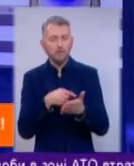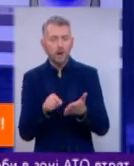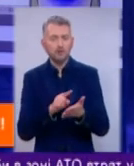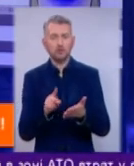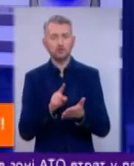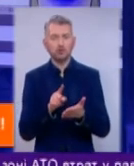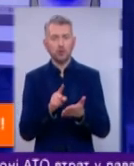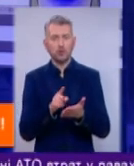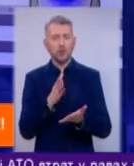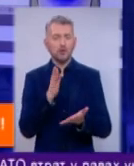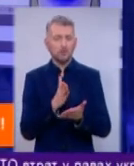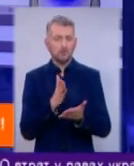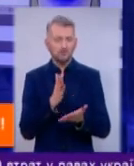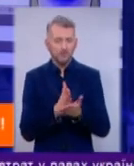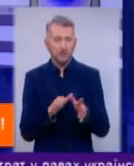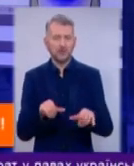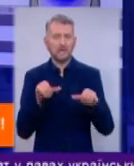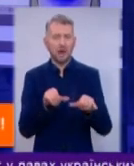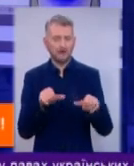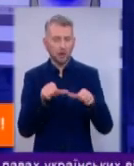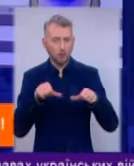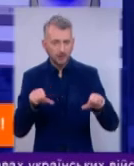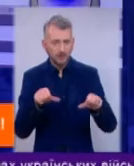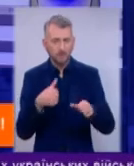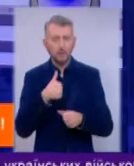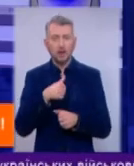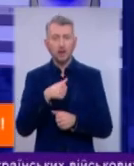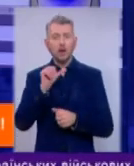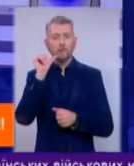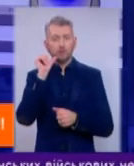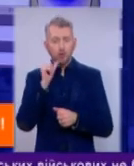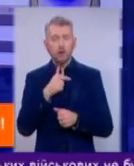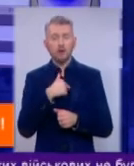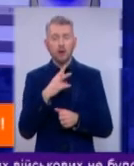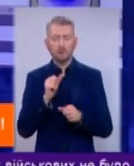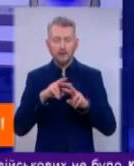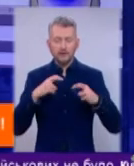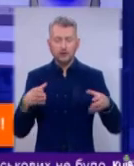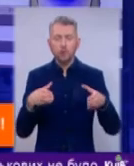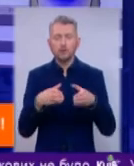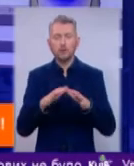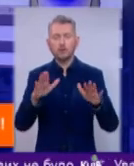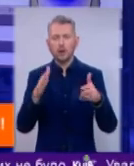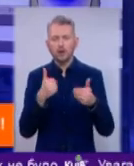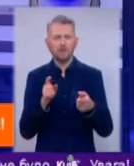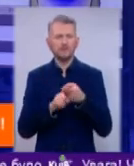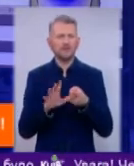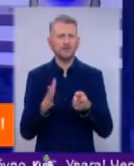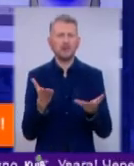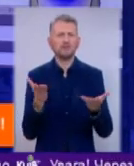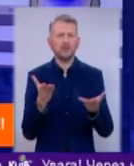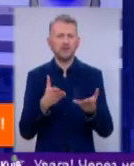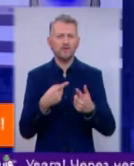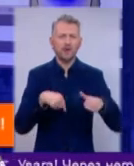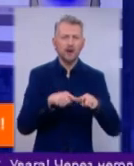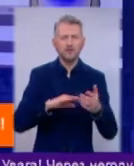мала Венеціанська комісія. Я вчора на засіданні комітету закликав всіх колег, не зважаючи на те, в якій вони фракції чи політичній